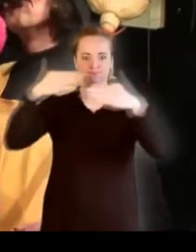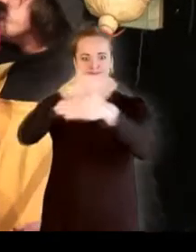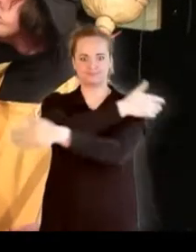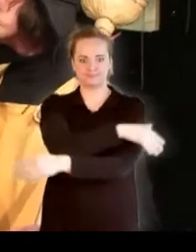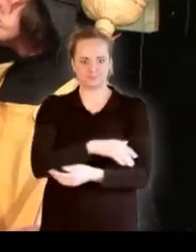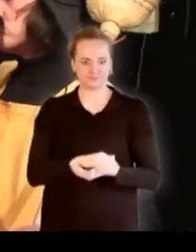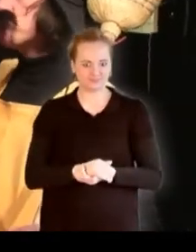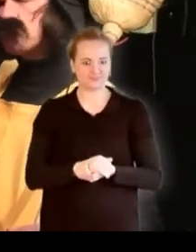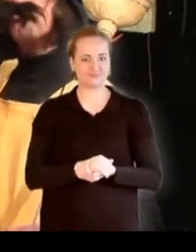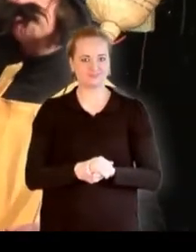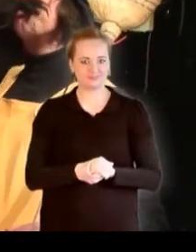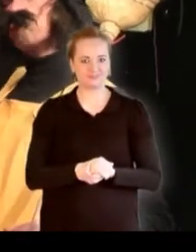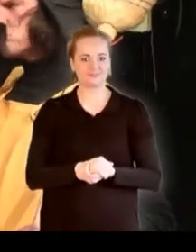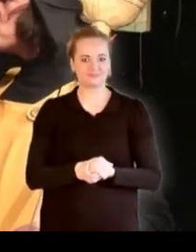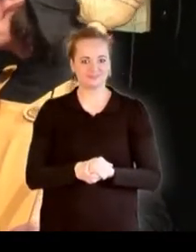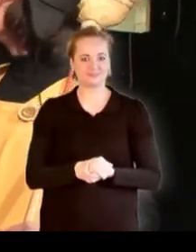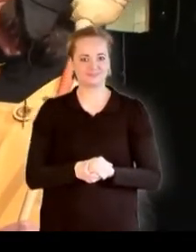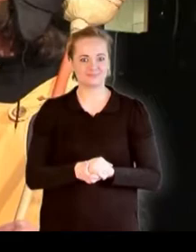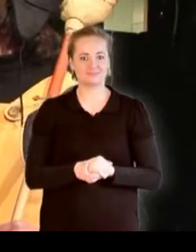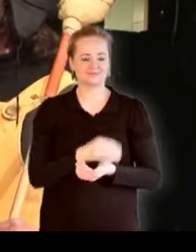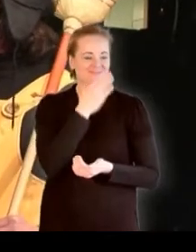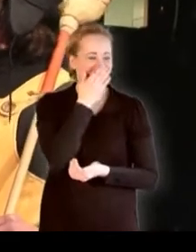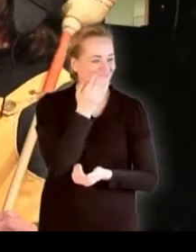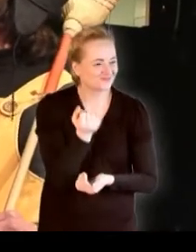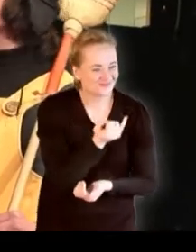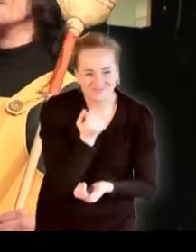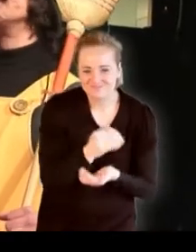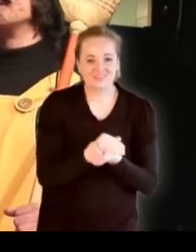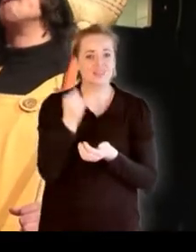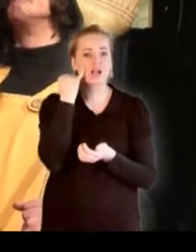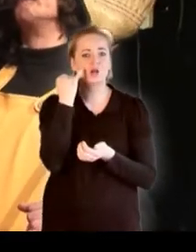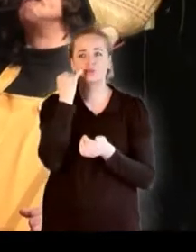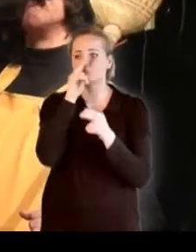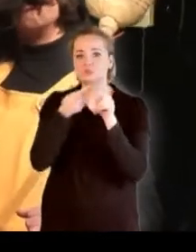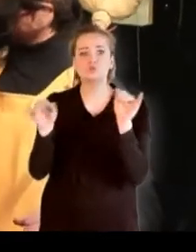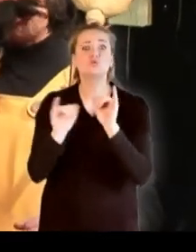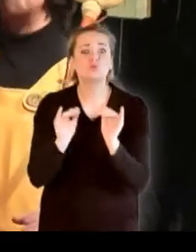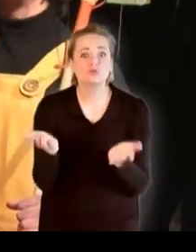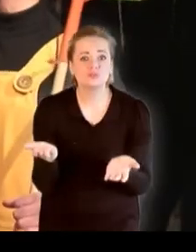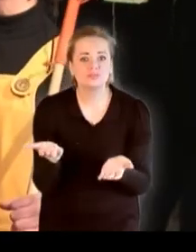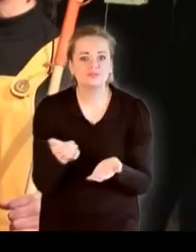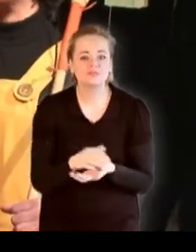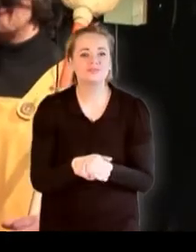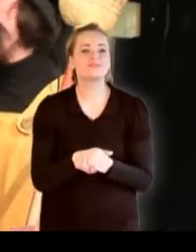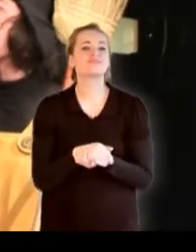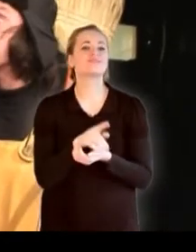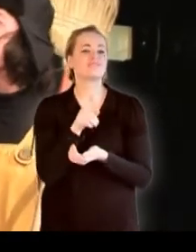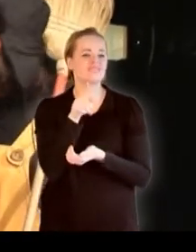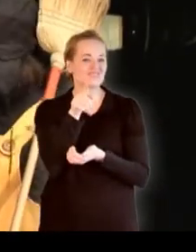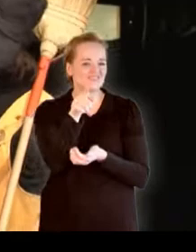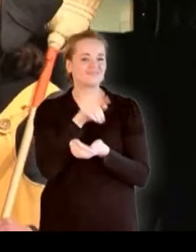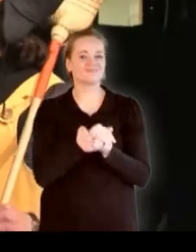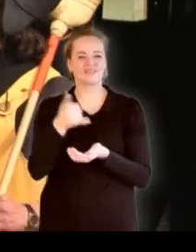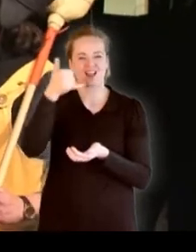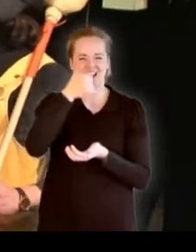jam vargšeliui veikti, jei vėjoje priešais jo namą neauga jokia žolelė? Girdėjome,